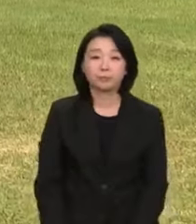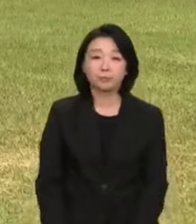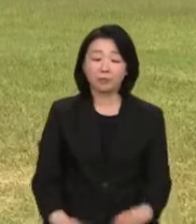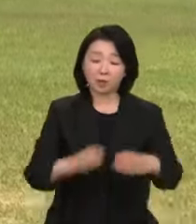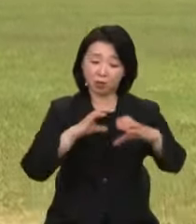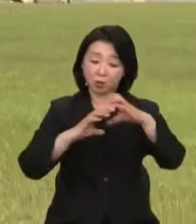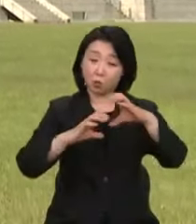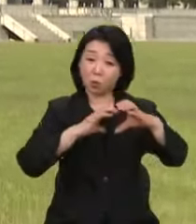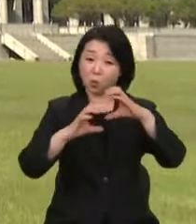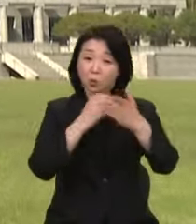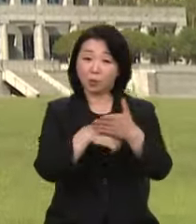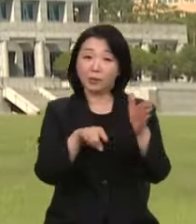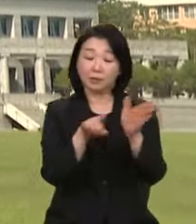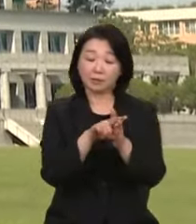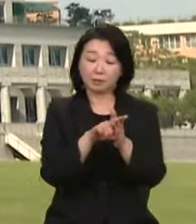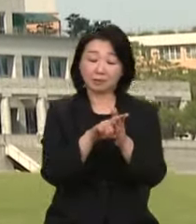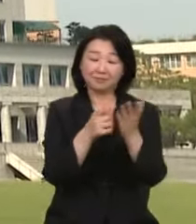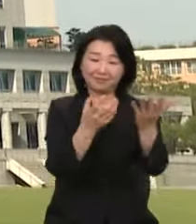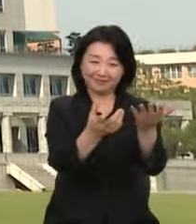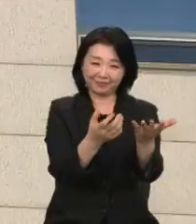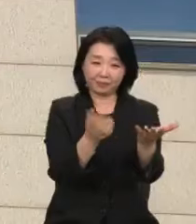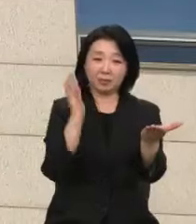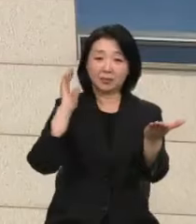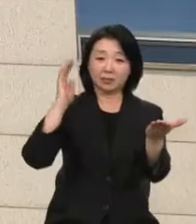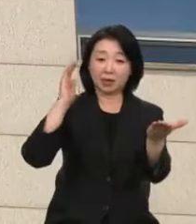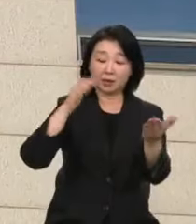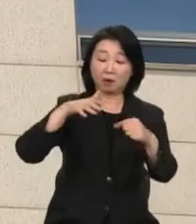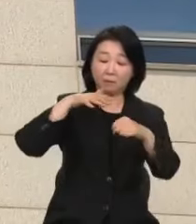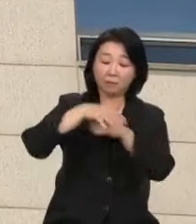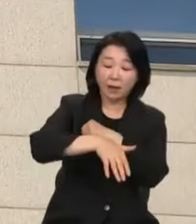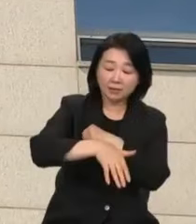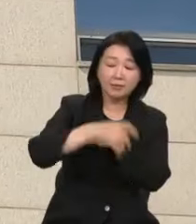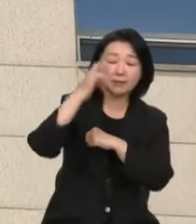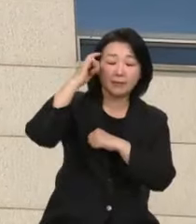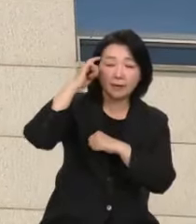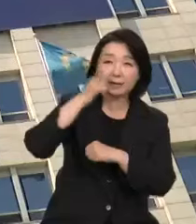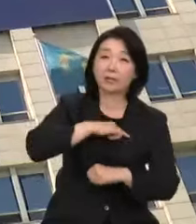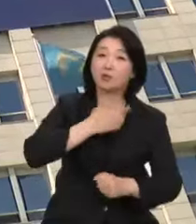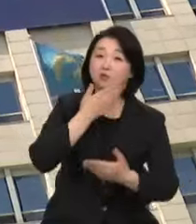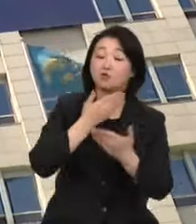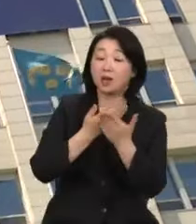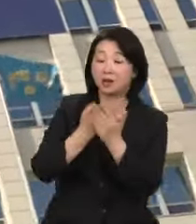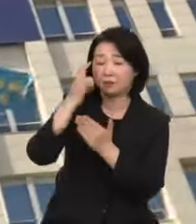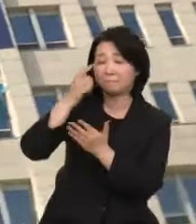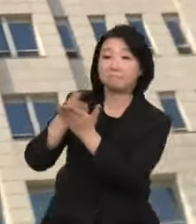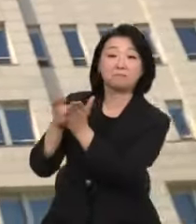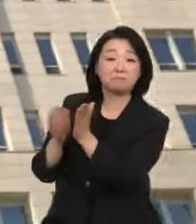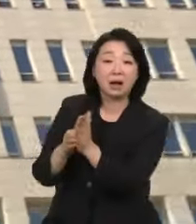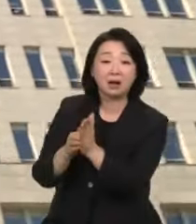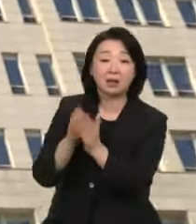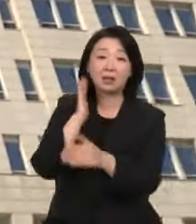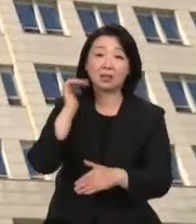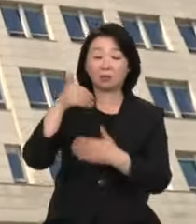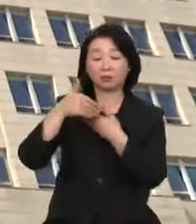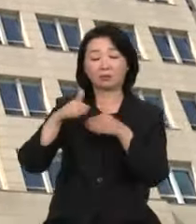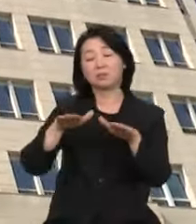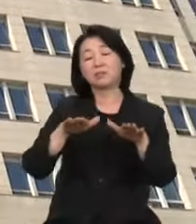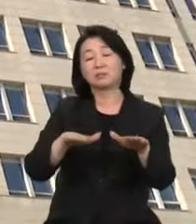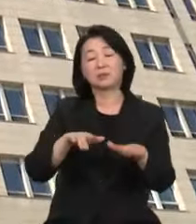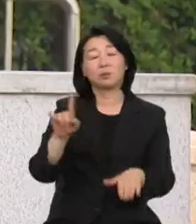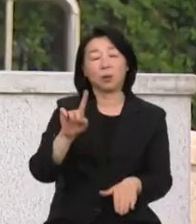강화를 위해 기자회견 방식의 의견 표명이 적절하다는 지적이 일각에서 있었지만 대통령실은